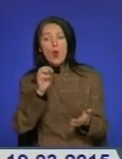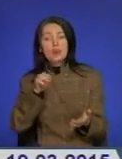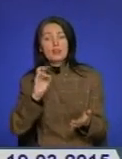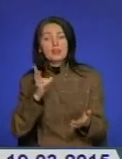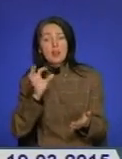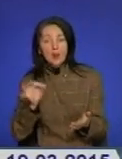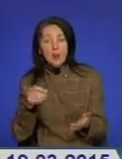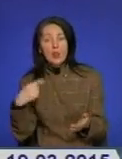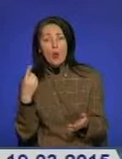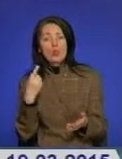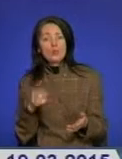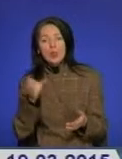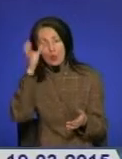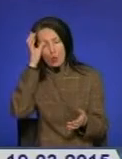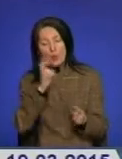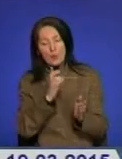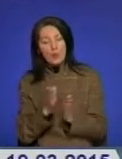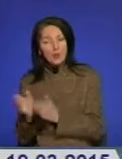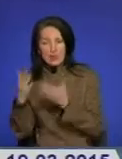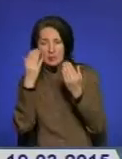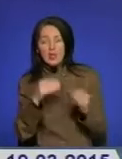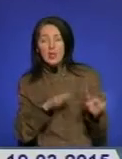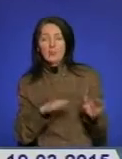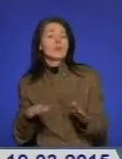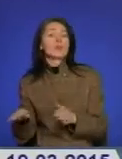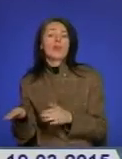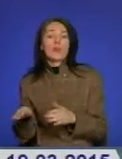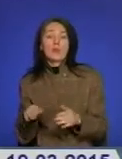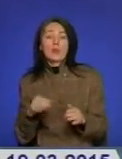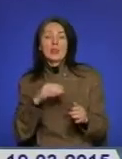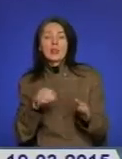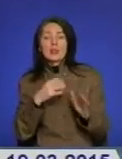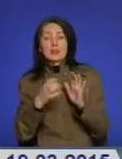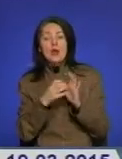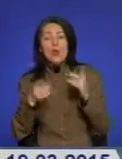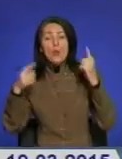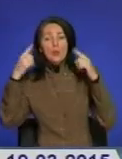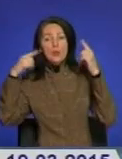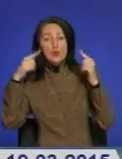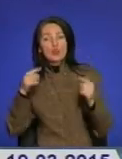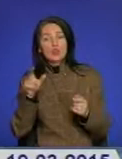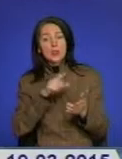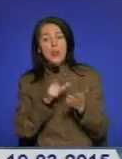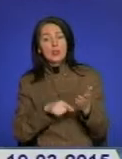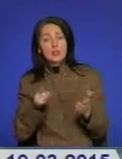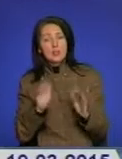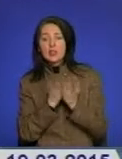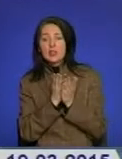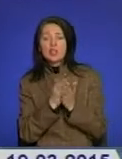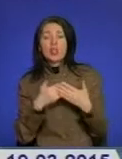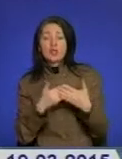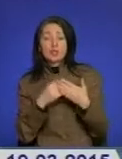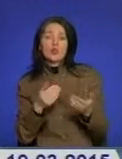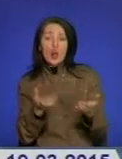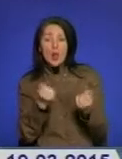науковій бібліотеці день минув під знаком творчості видатної поетеси. Її книжки активно замовляли читачі. Відбувся